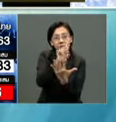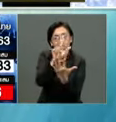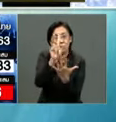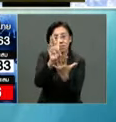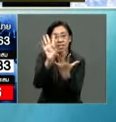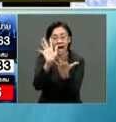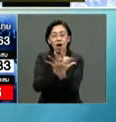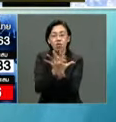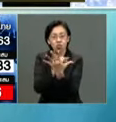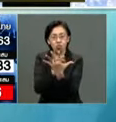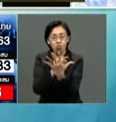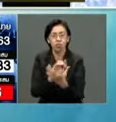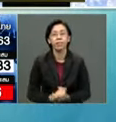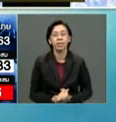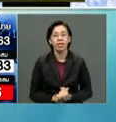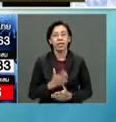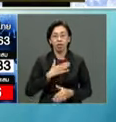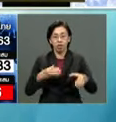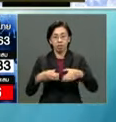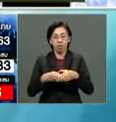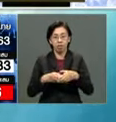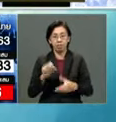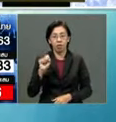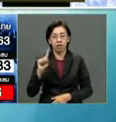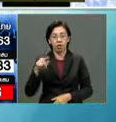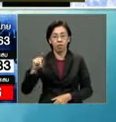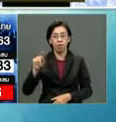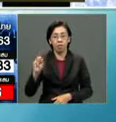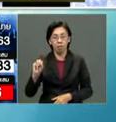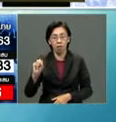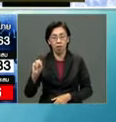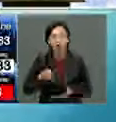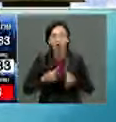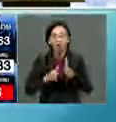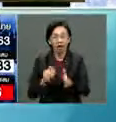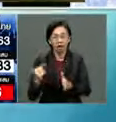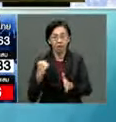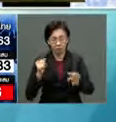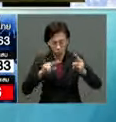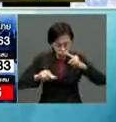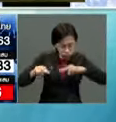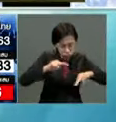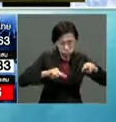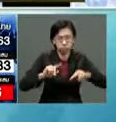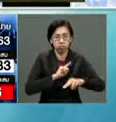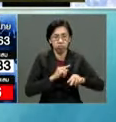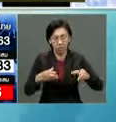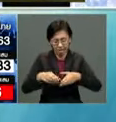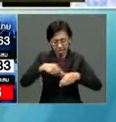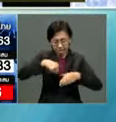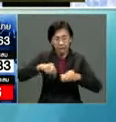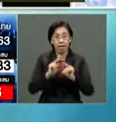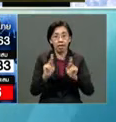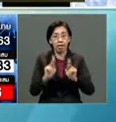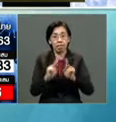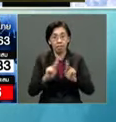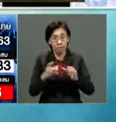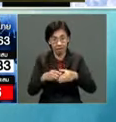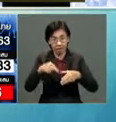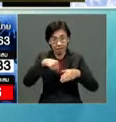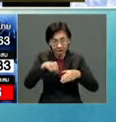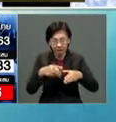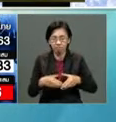ไปที่ไหนนะครับทางทีมของสปม.นะครับทางฝ่ายมั่นคงซึ่งจะมีคณะกรรมการที่เป็นชุด